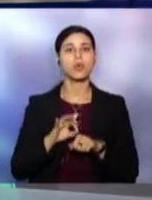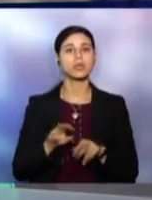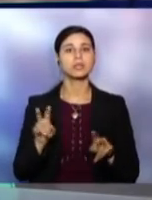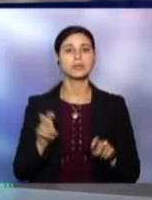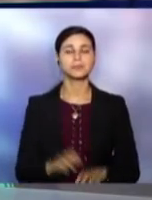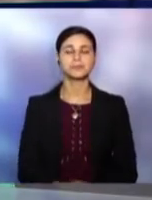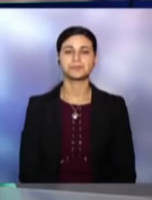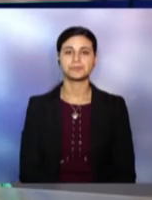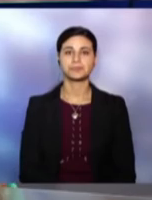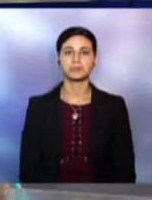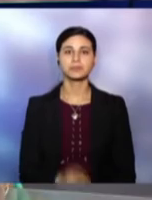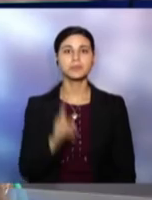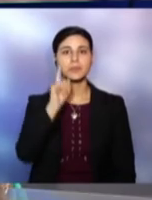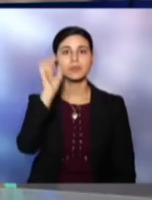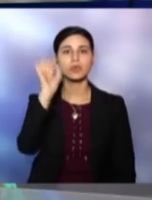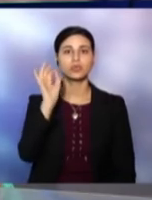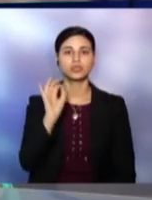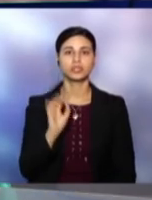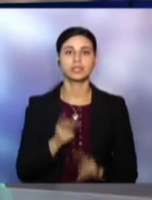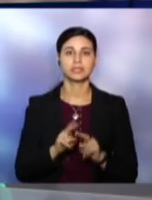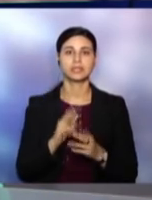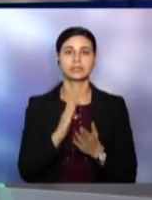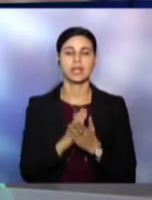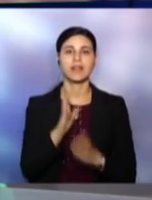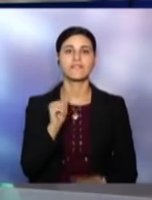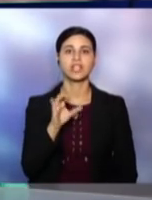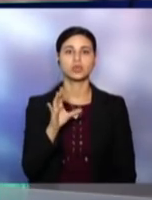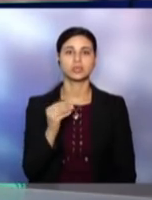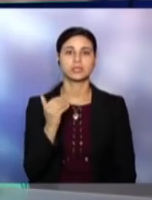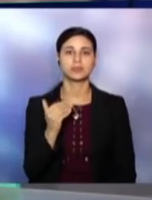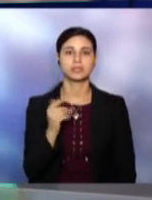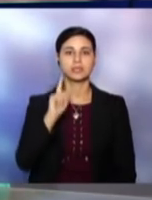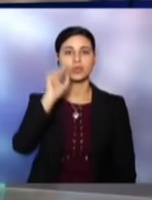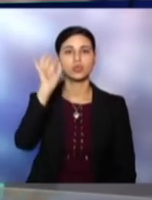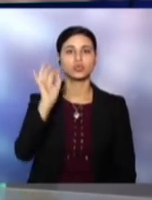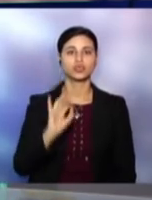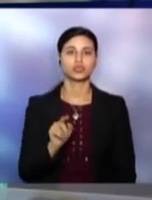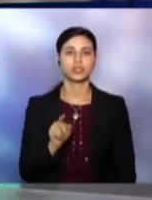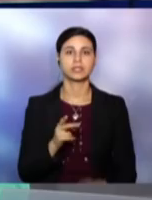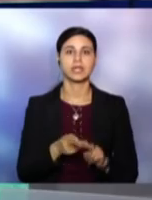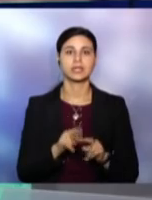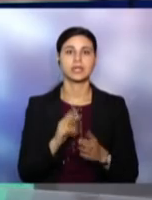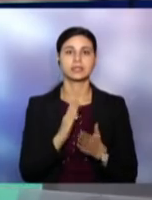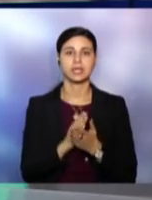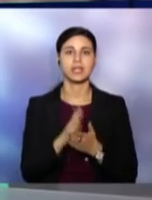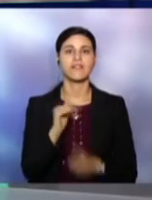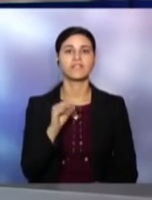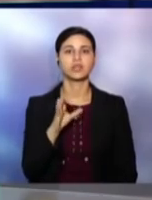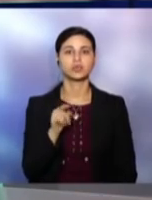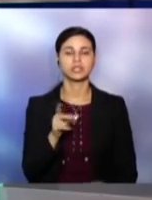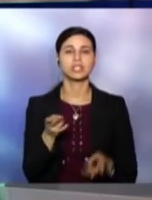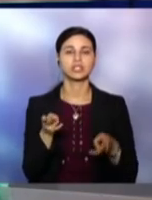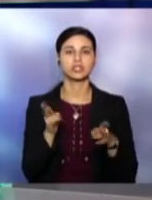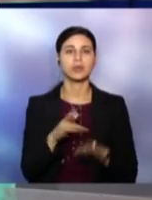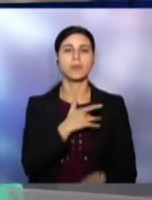ბრონქიტის უხშირესი გამომწვევი ეს არის ვირუსული ეტიოლოგია. ანუ უხშირესად ბრონქიტი არის ვირუსული ეტიოლოგიის რჩება